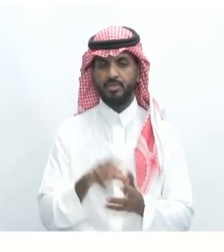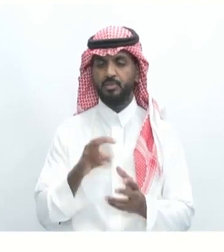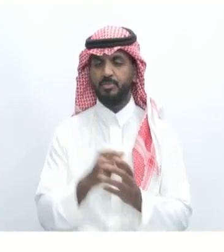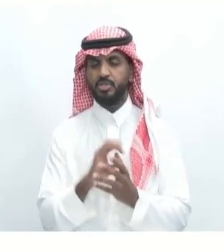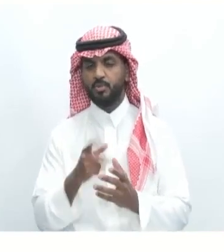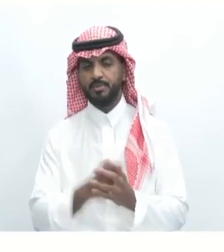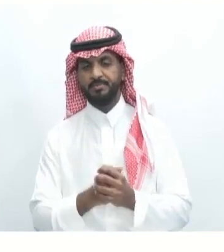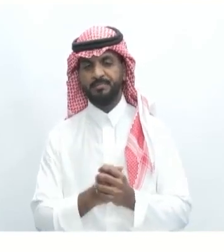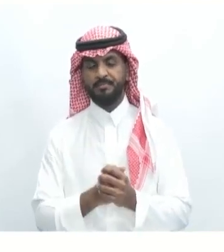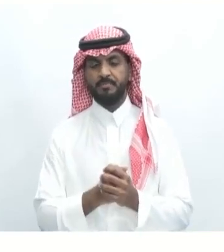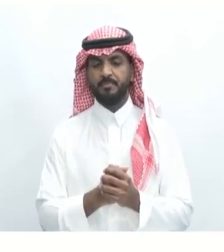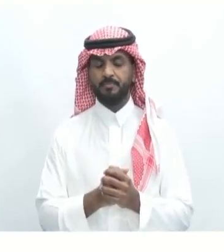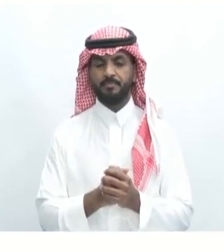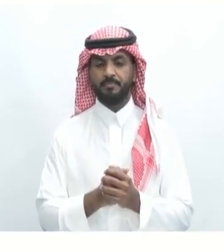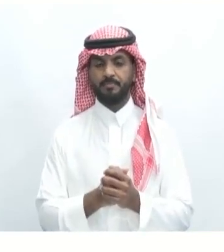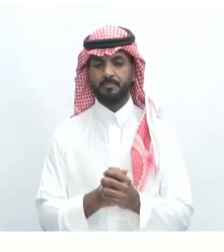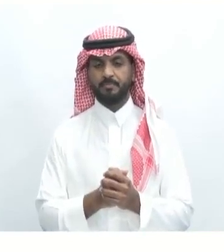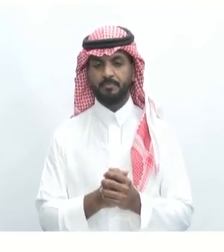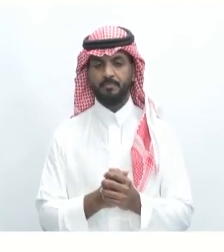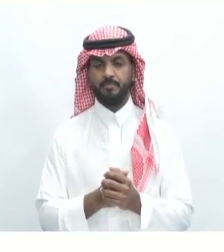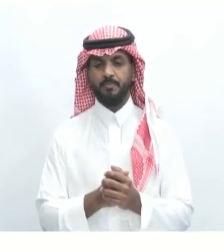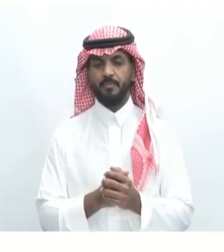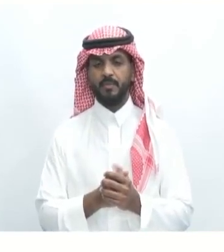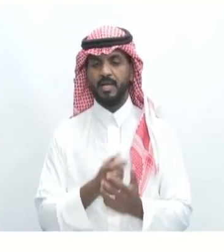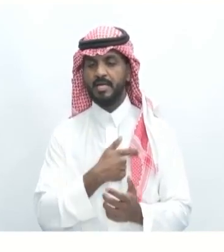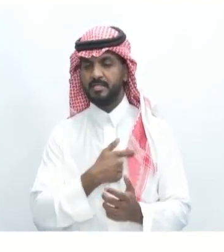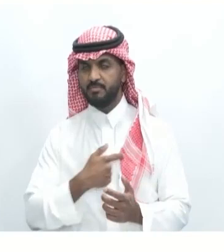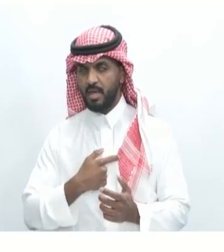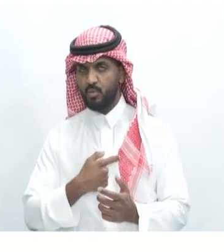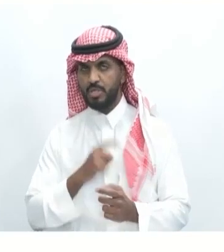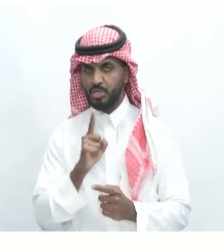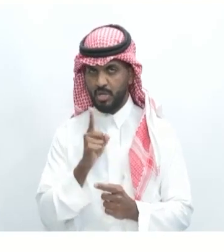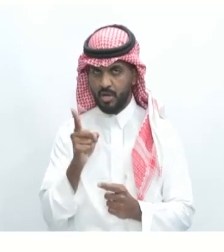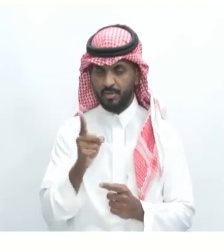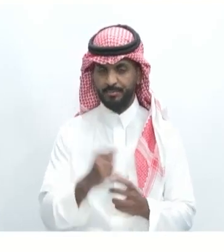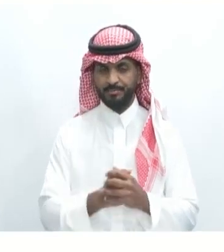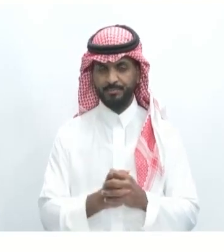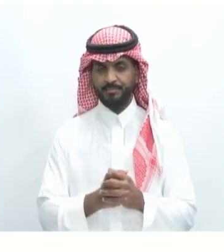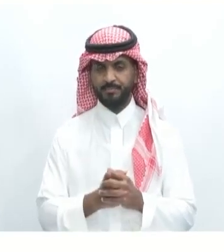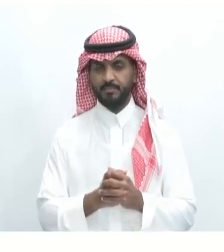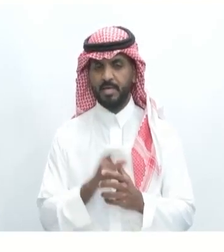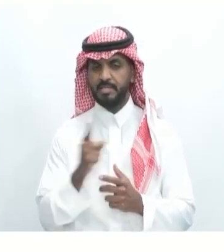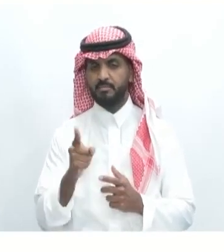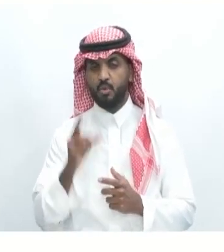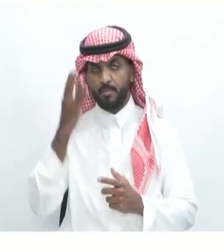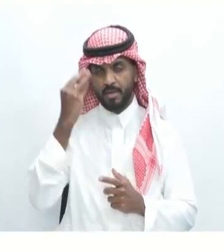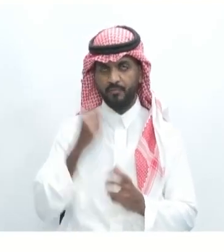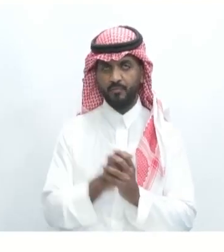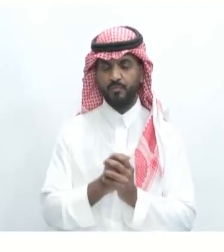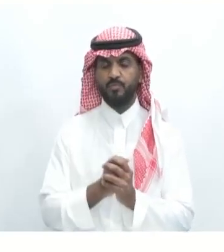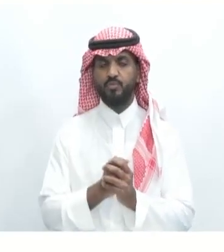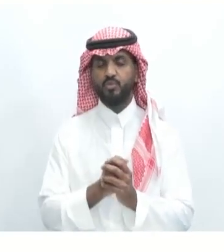الاجابات فنقول احسنتم ممتاز اسماء الاشاره وهي اسماء